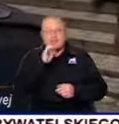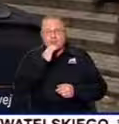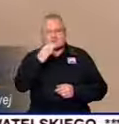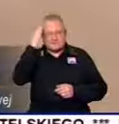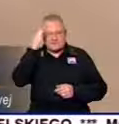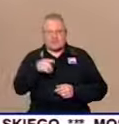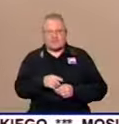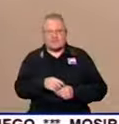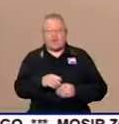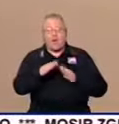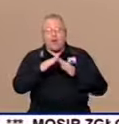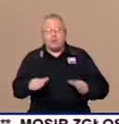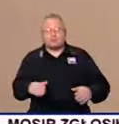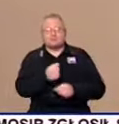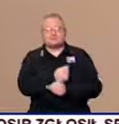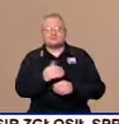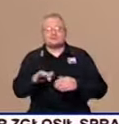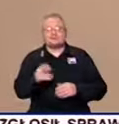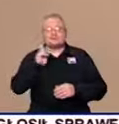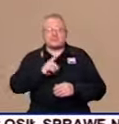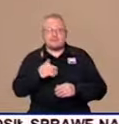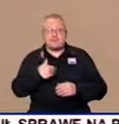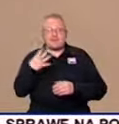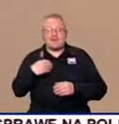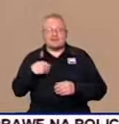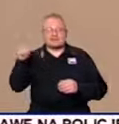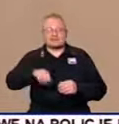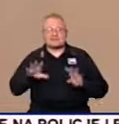tym. Obóz przy Przemysłowej istniał w latach